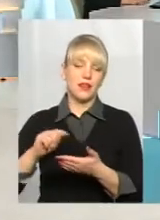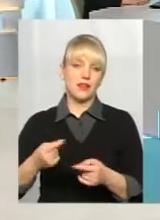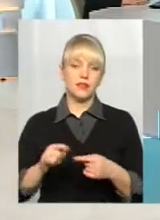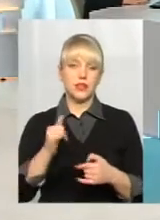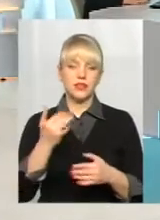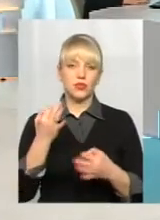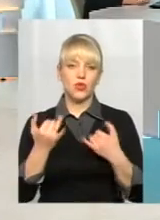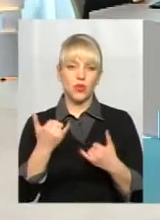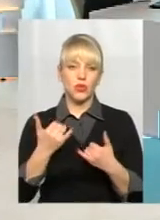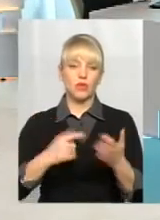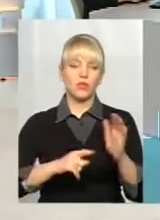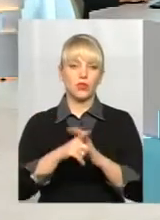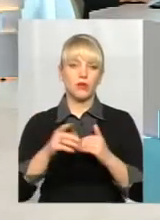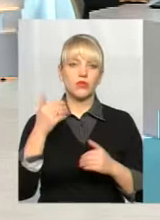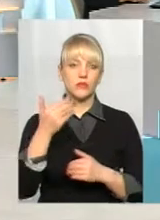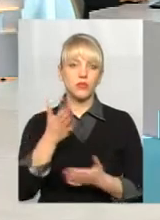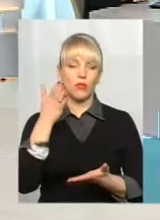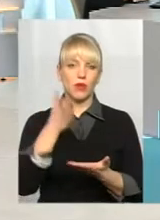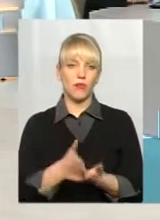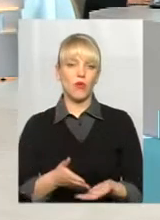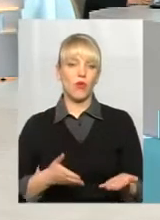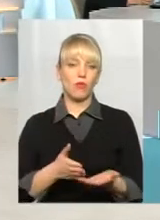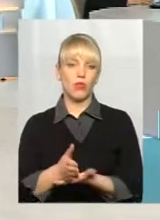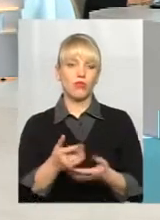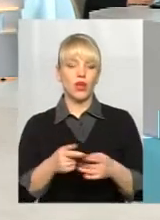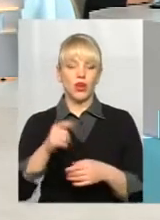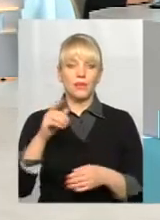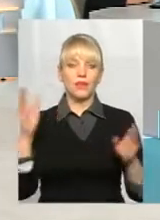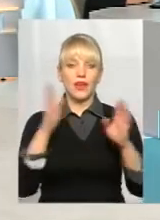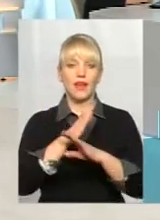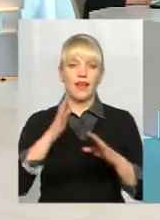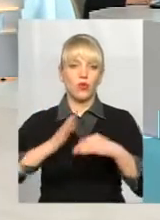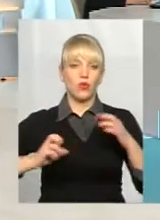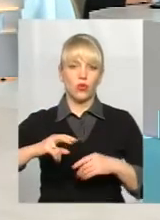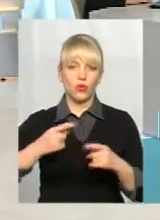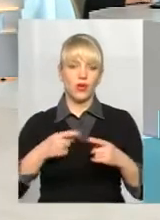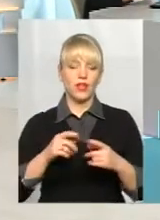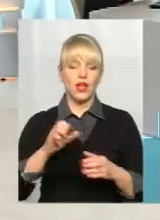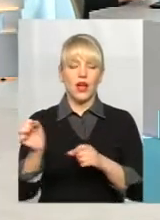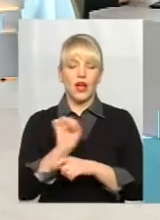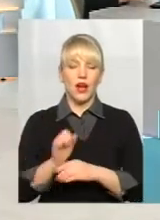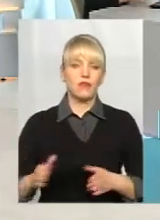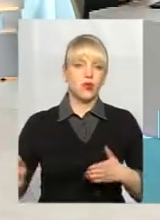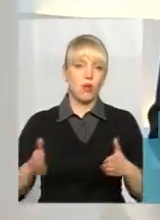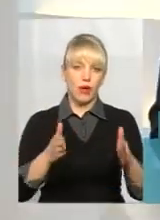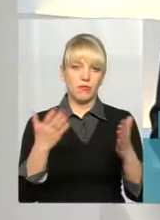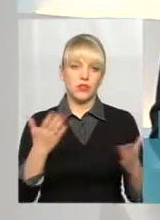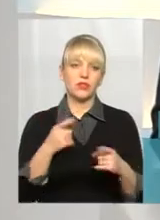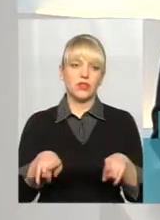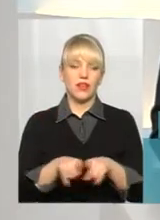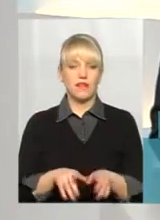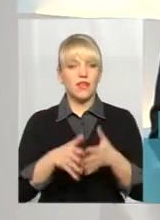давайте почнемо зразу з вашого прямого профілю – екології. Взагалі, автобан ще й такий великий.